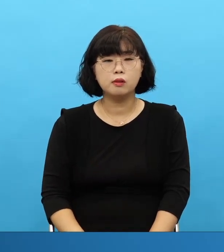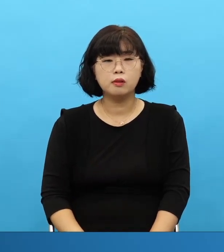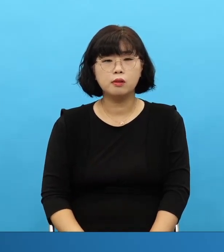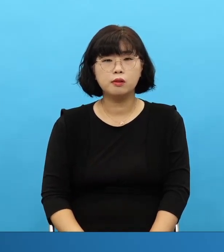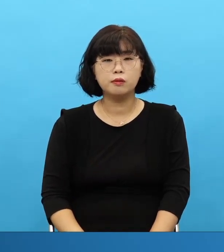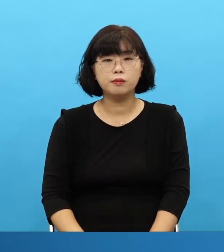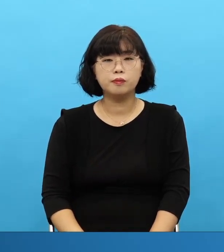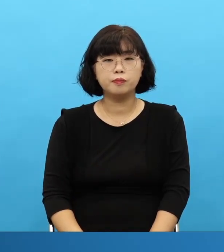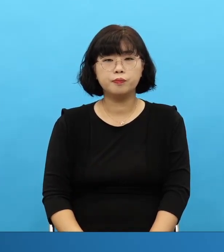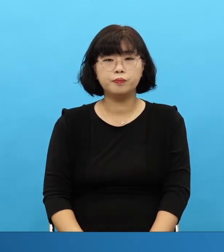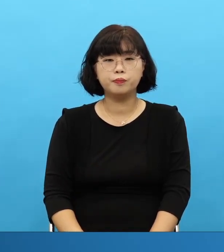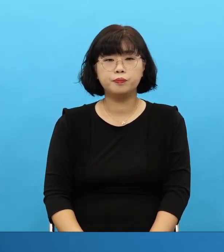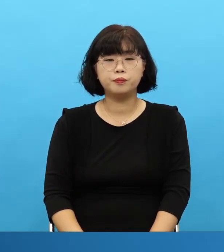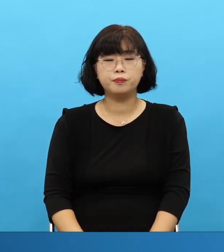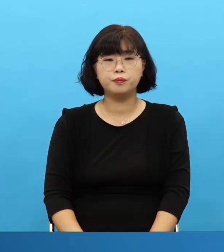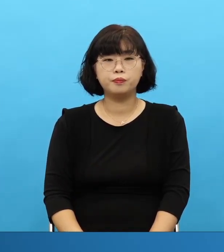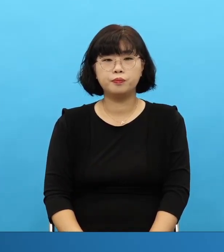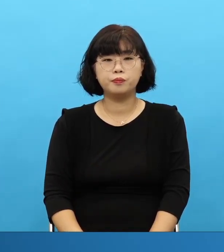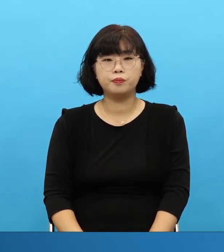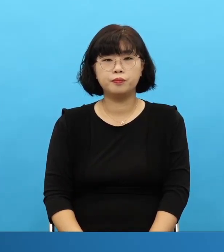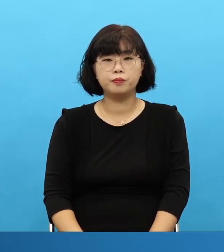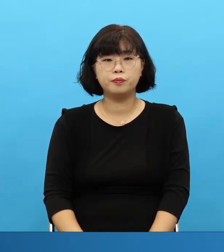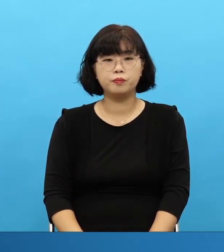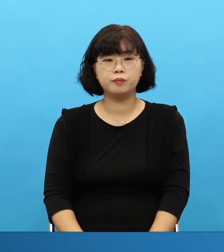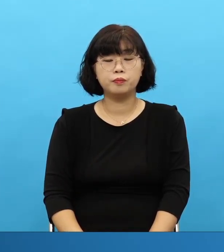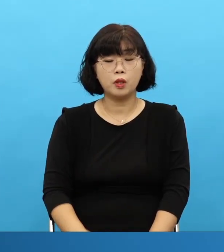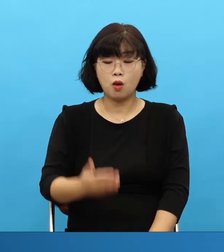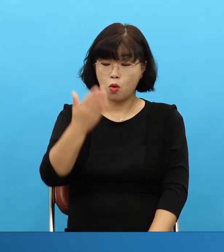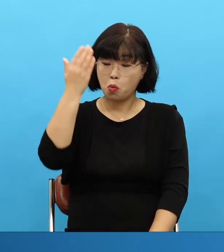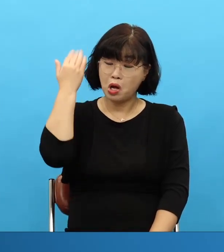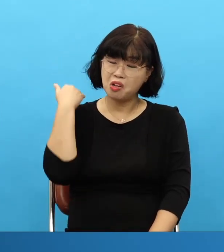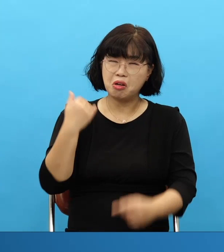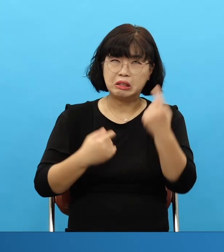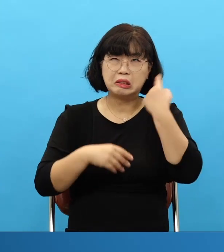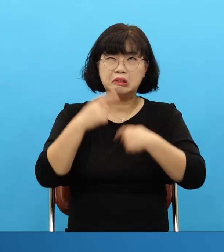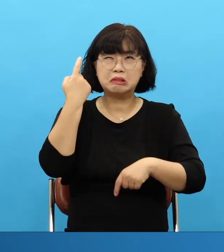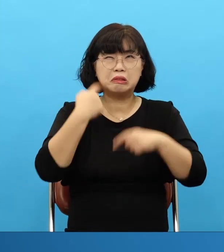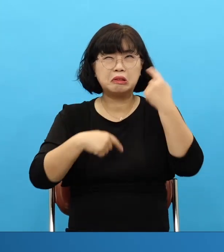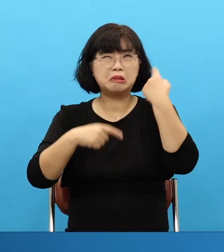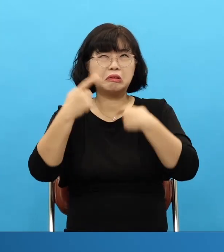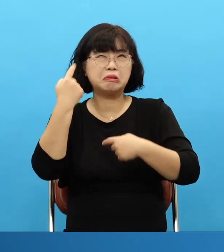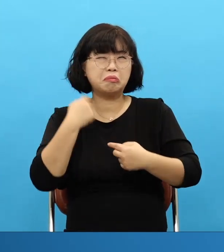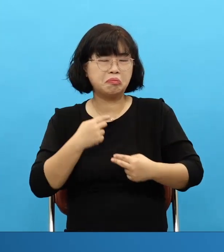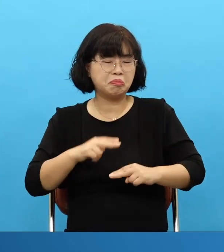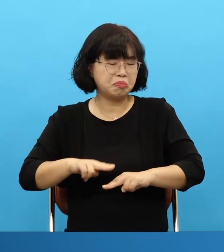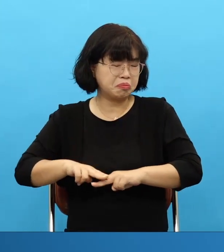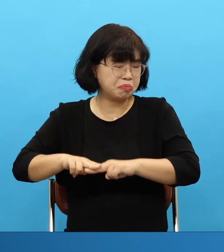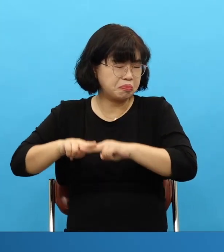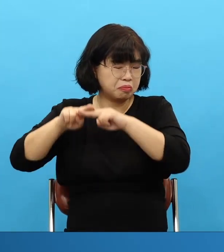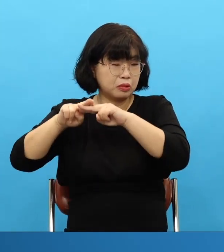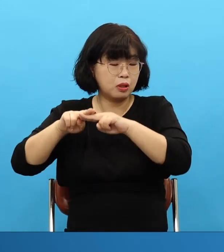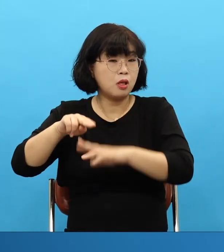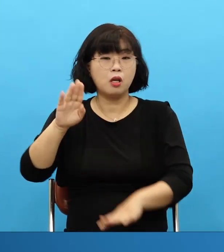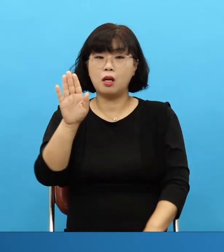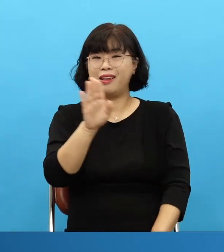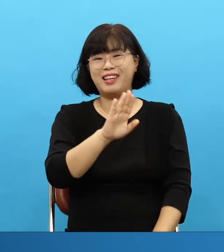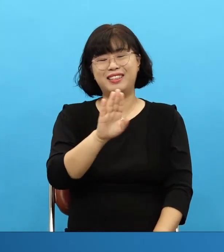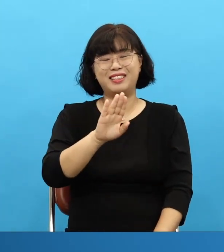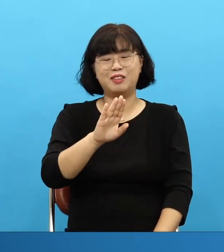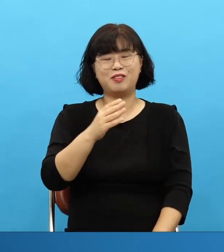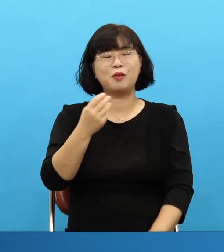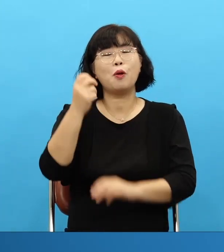이 과거는요, 상처가 아니고 발판입니다. In a word, this past is not our scar, it's our platform.